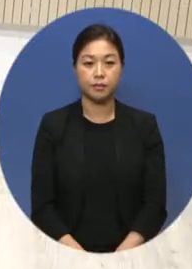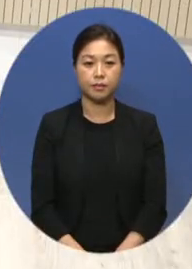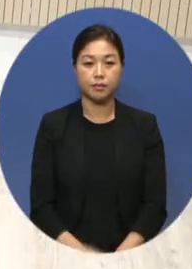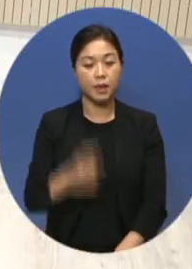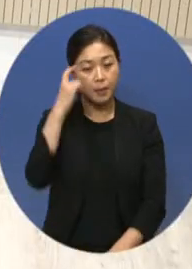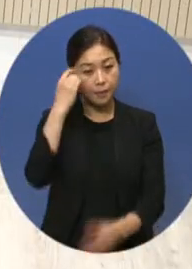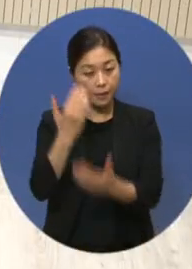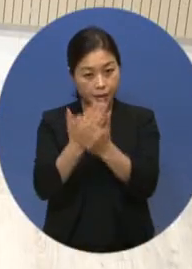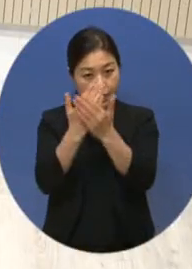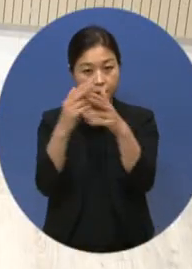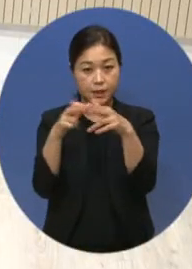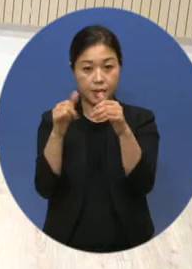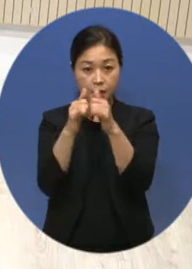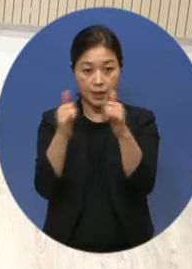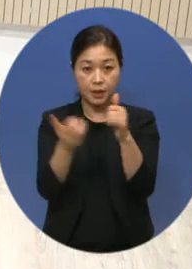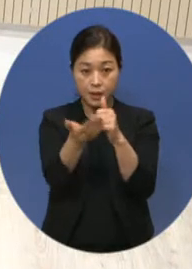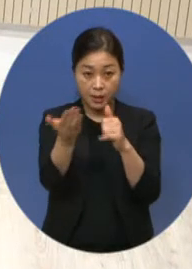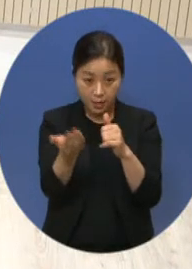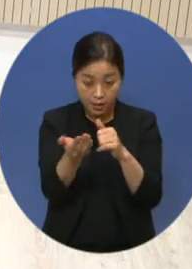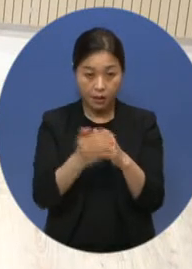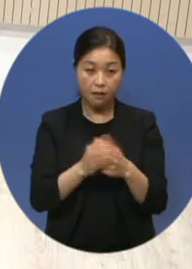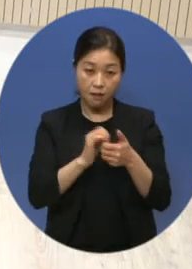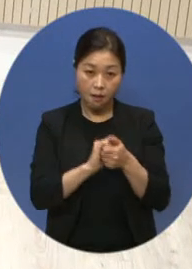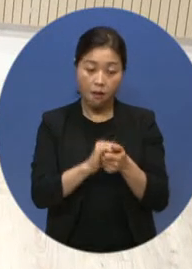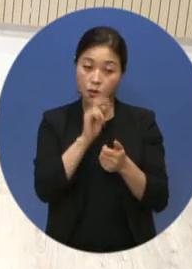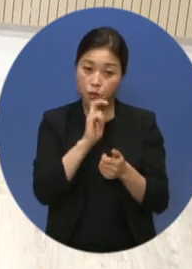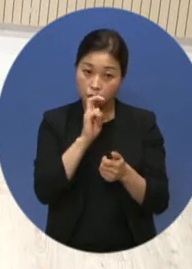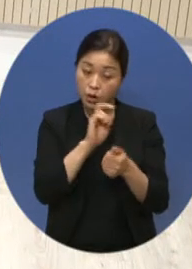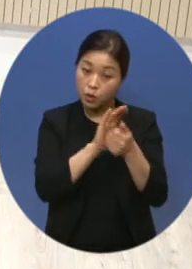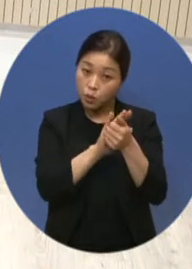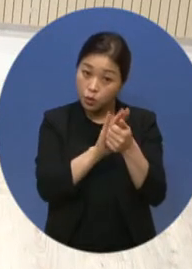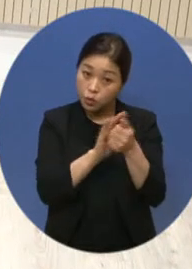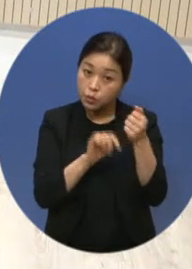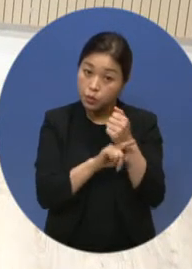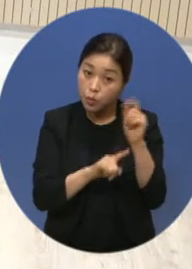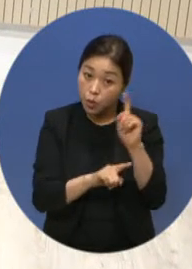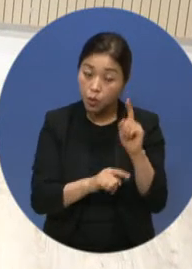발달장애를 겪는 분들에게 성악이 도움이 되는